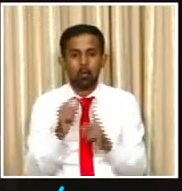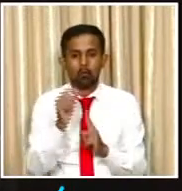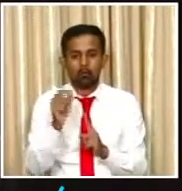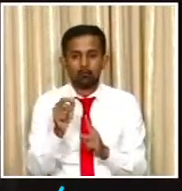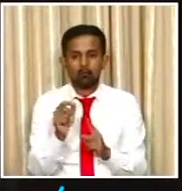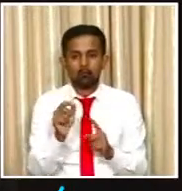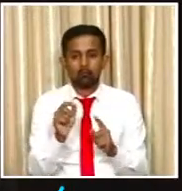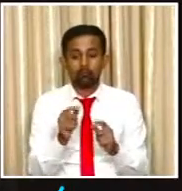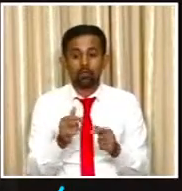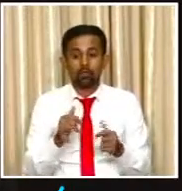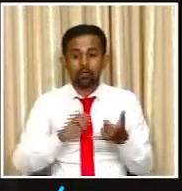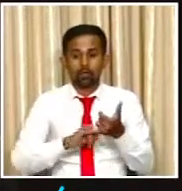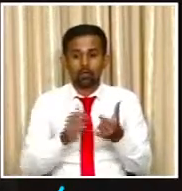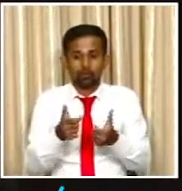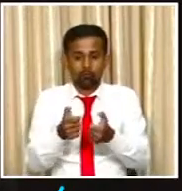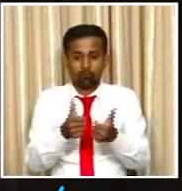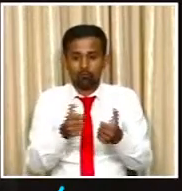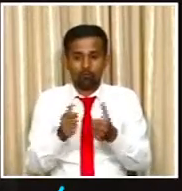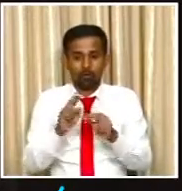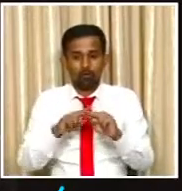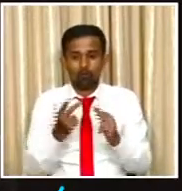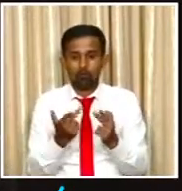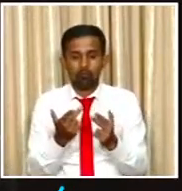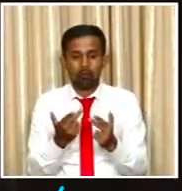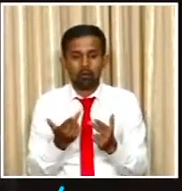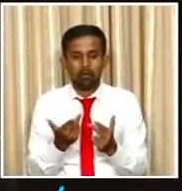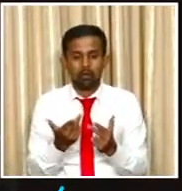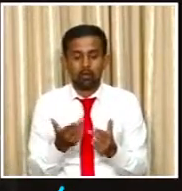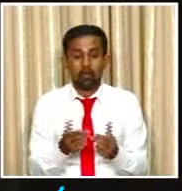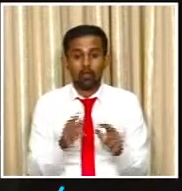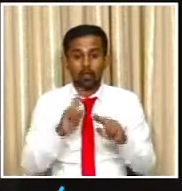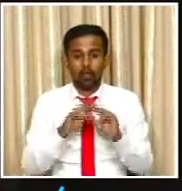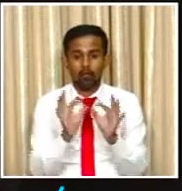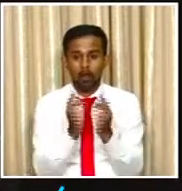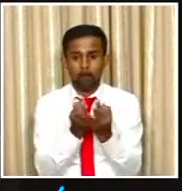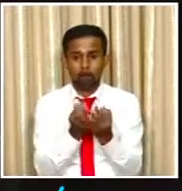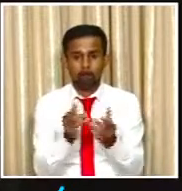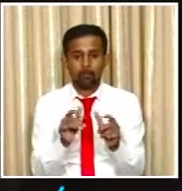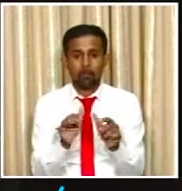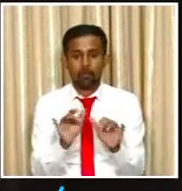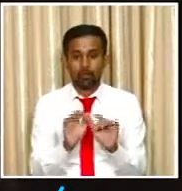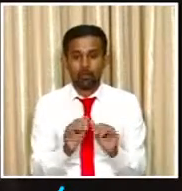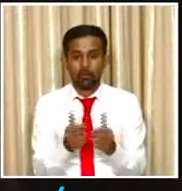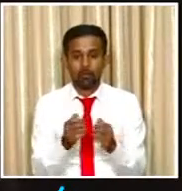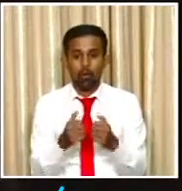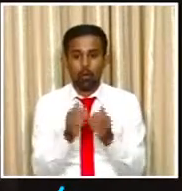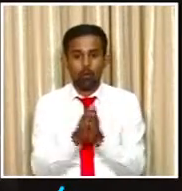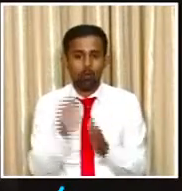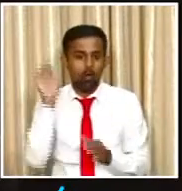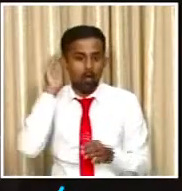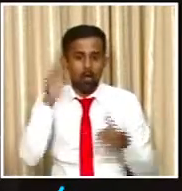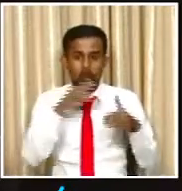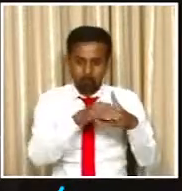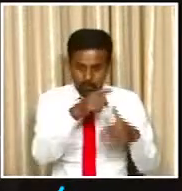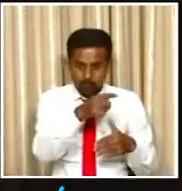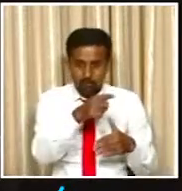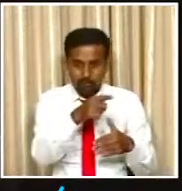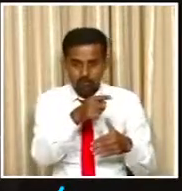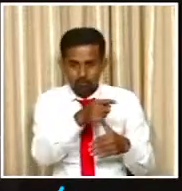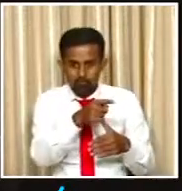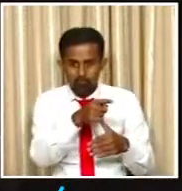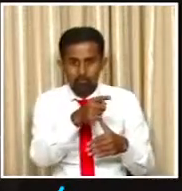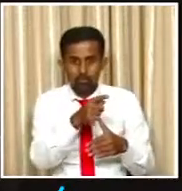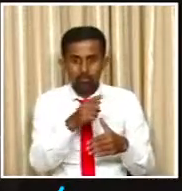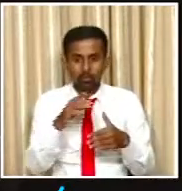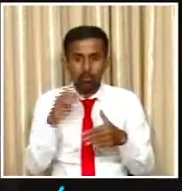chat karanne me FB gihilla FB wala chat karala antimata okkoma ahagena kasada bendalada oyaage